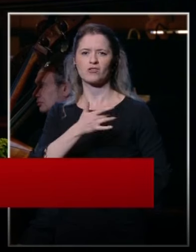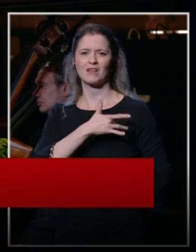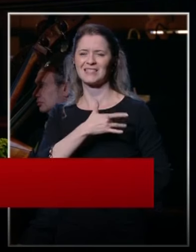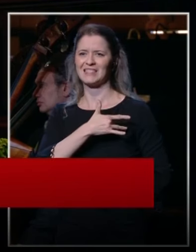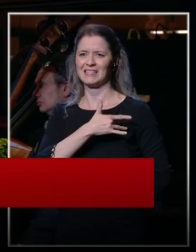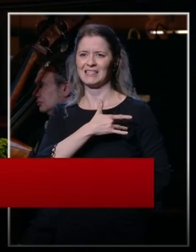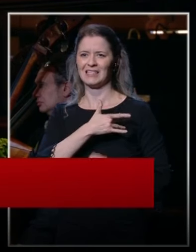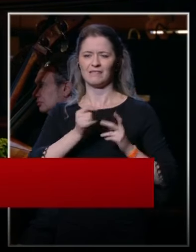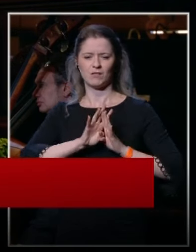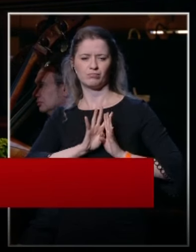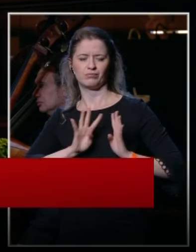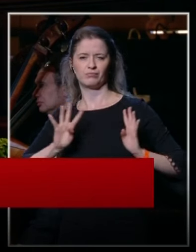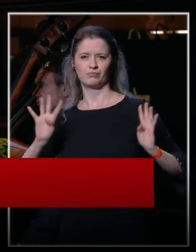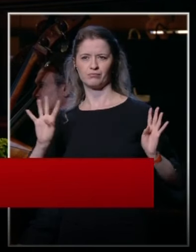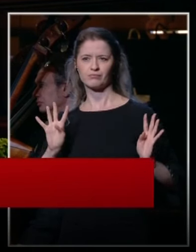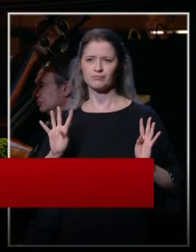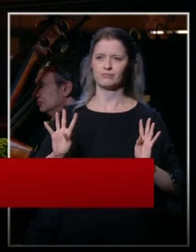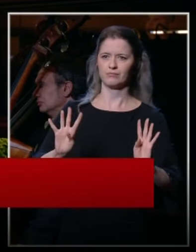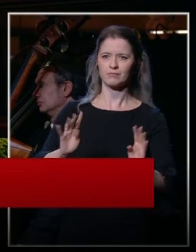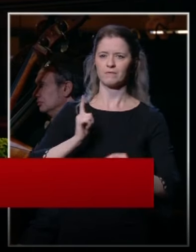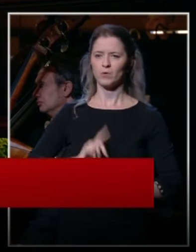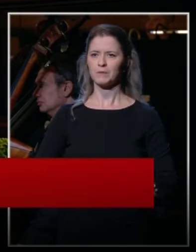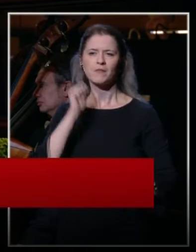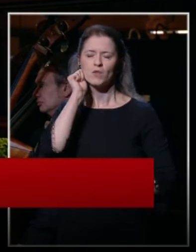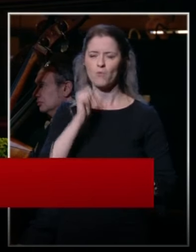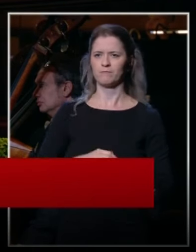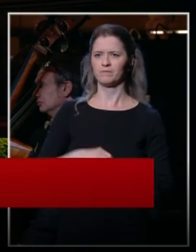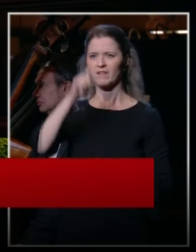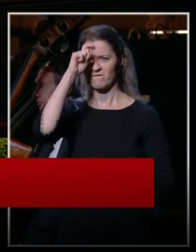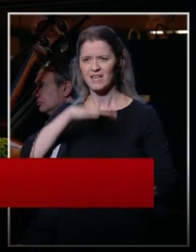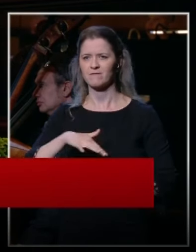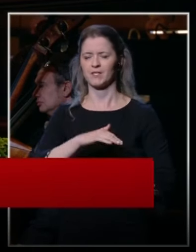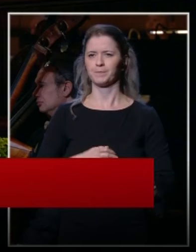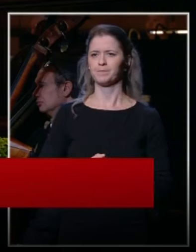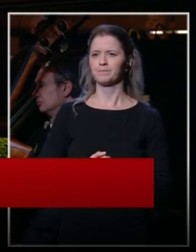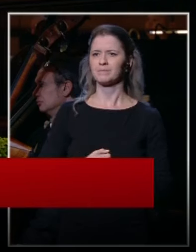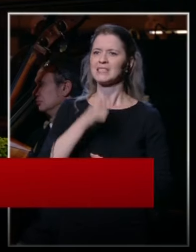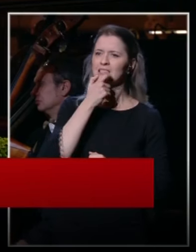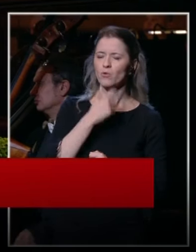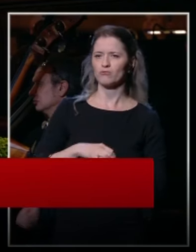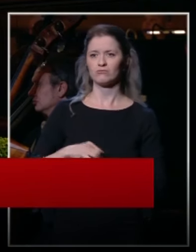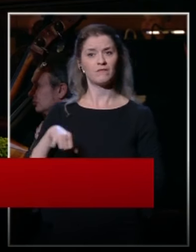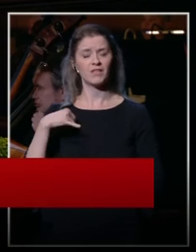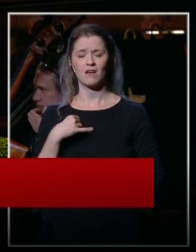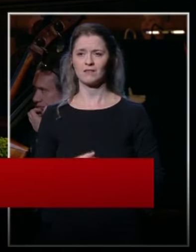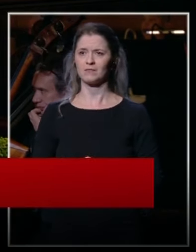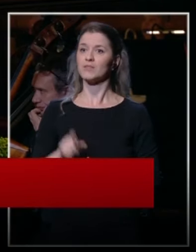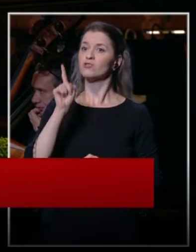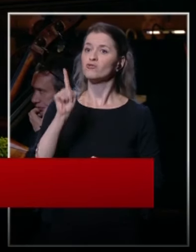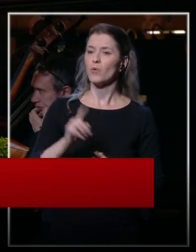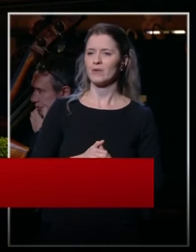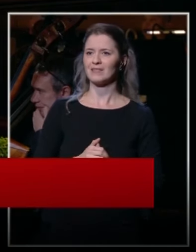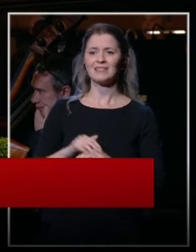össze. Nők és férfiak, idősek és fiatalok, sőt,